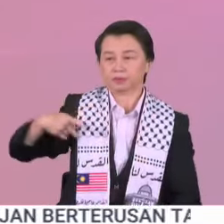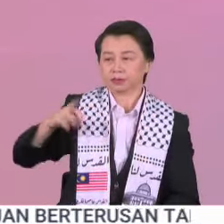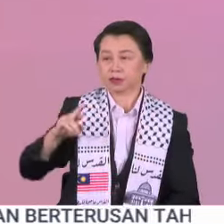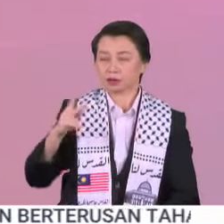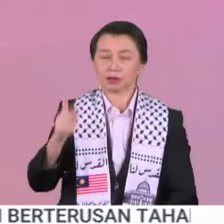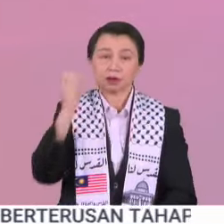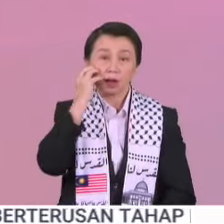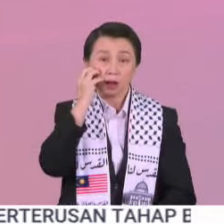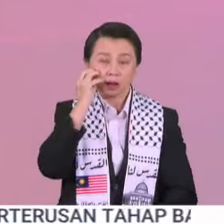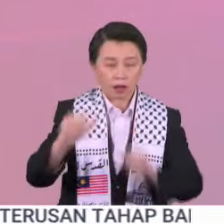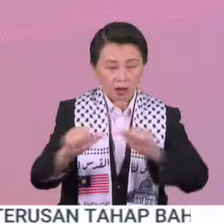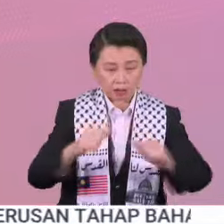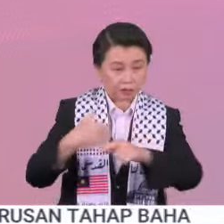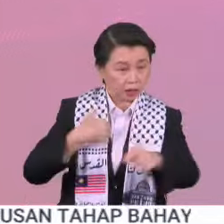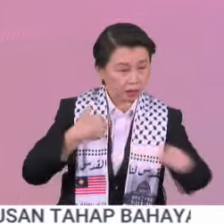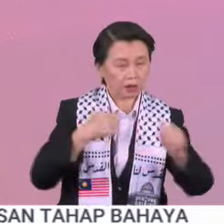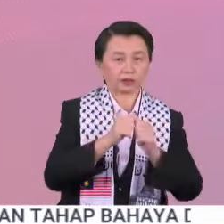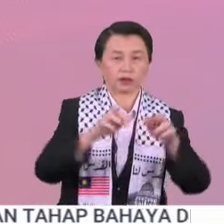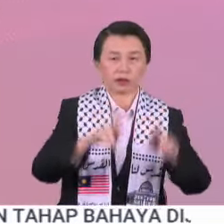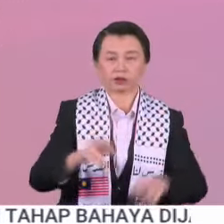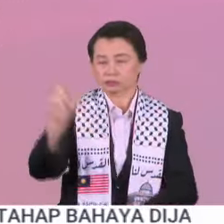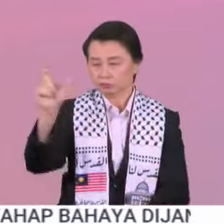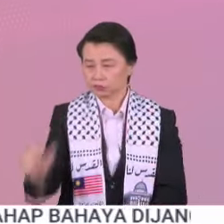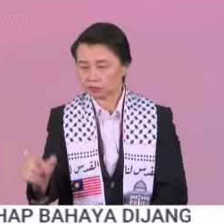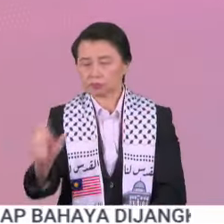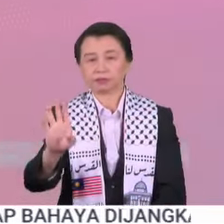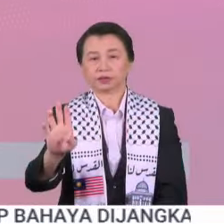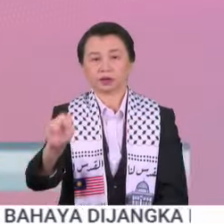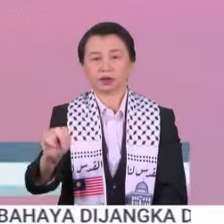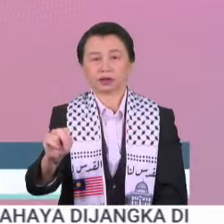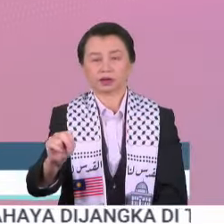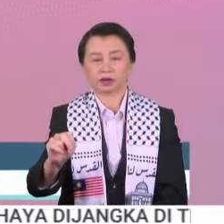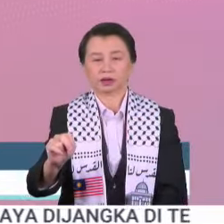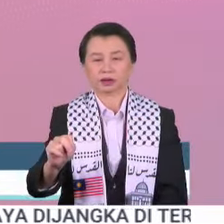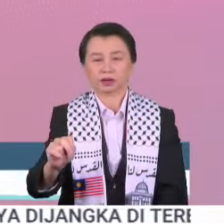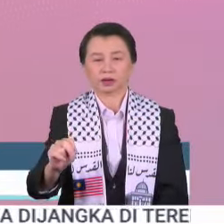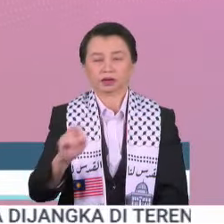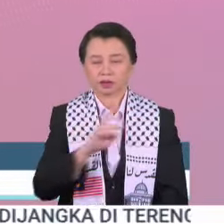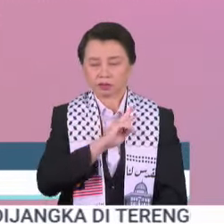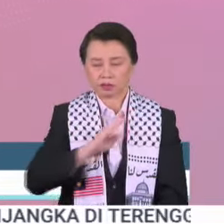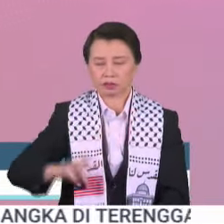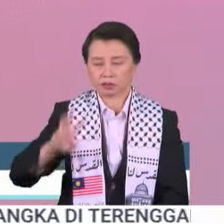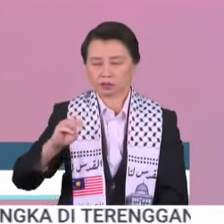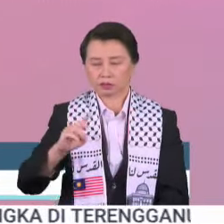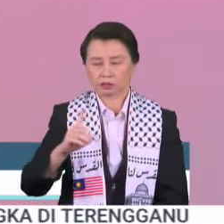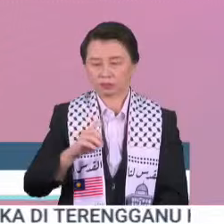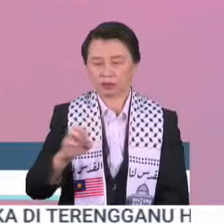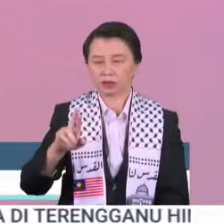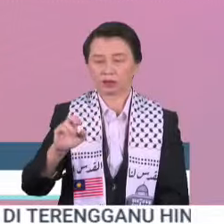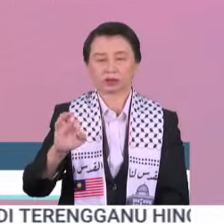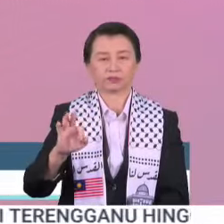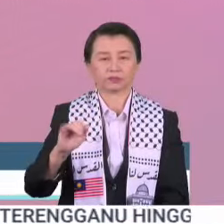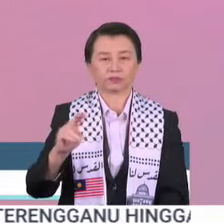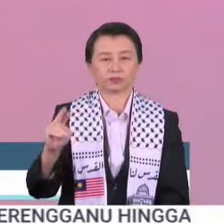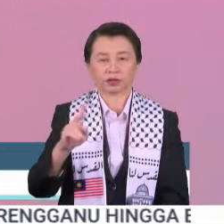pelbagai aktiviti diadakan bersama penduduk oleh Calon Barisan Nasional Jeneral Besar Tan Sri Raja Muhammad Afandi Raja Muhammad